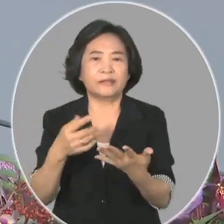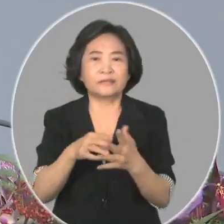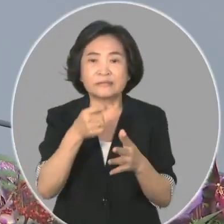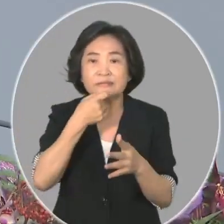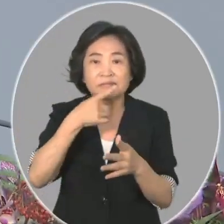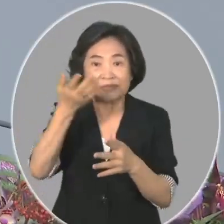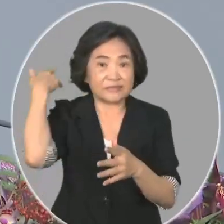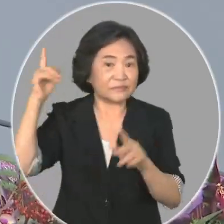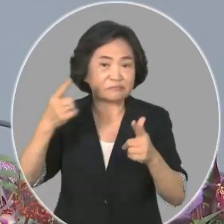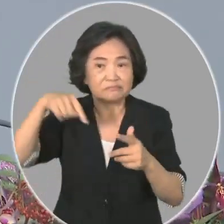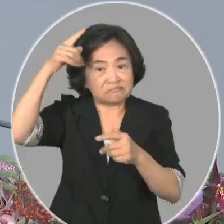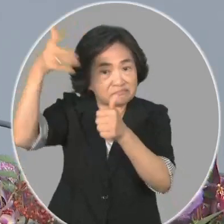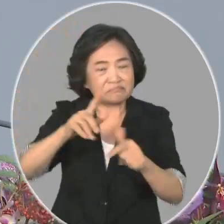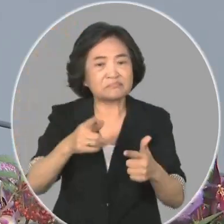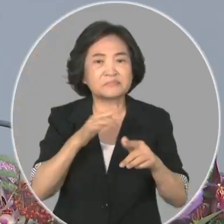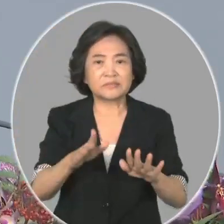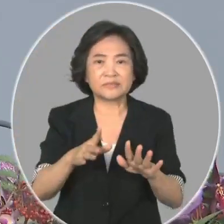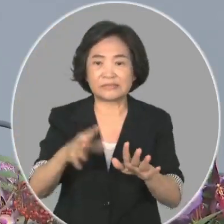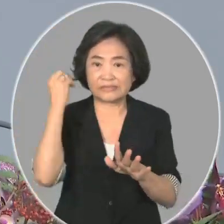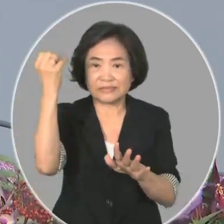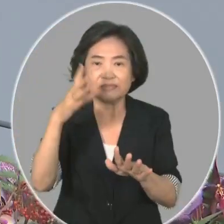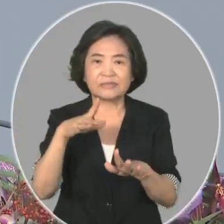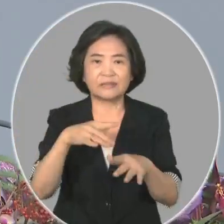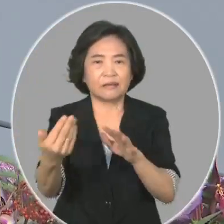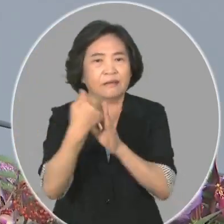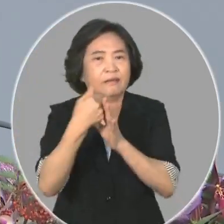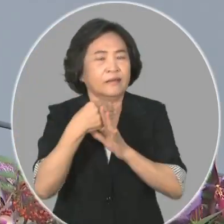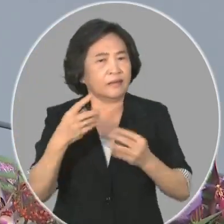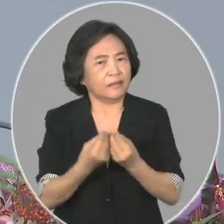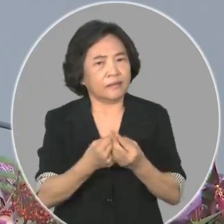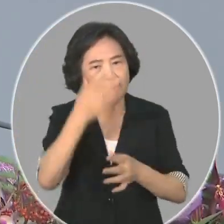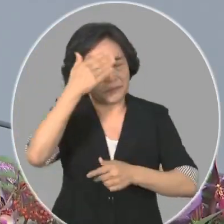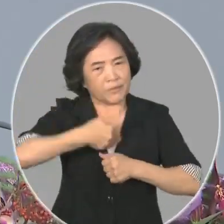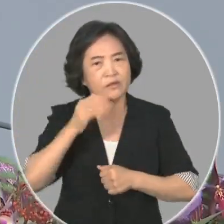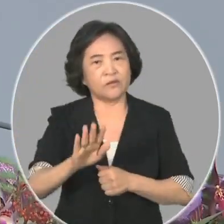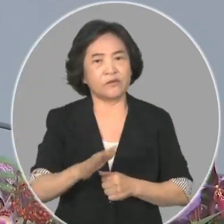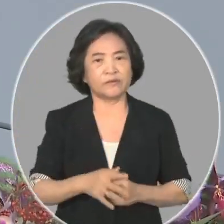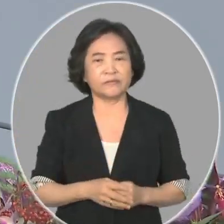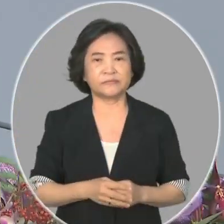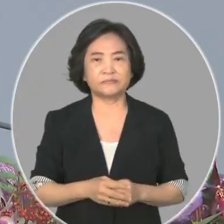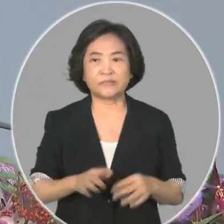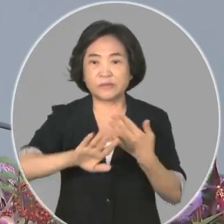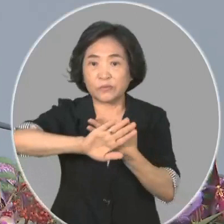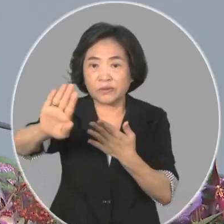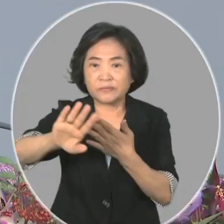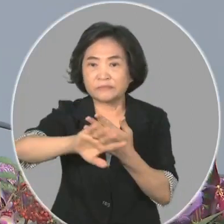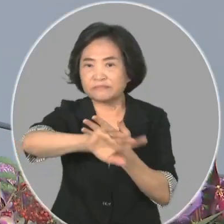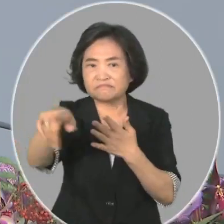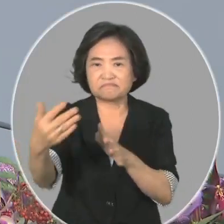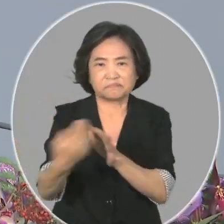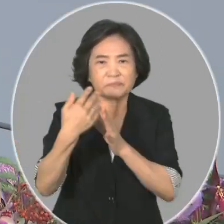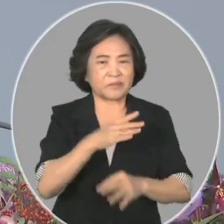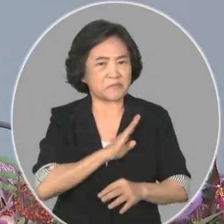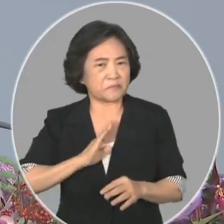全威胁正不断地干扰我们的民主体制的运作。面对境外势力的渗透及意图